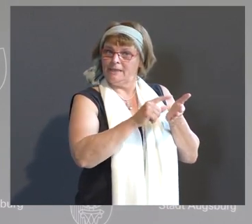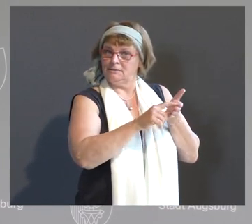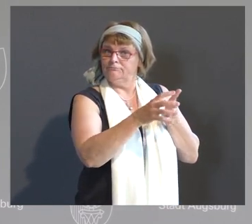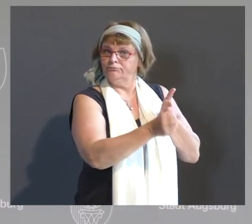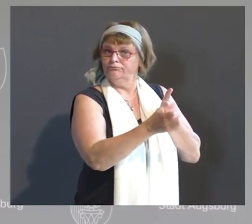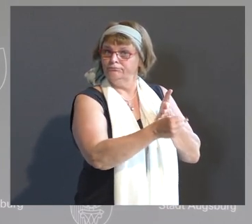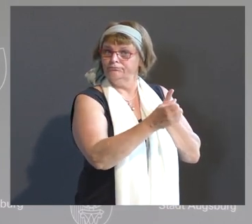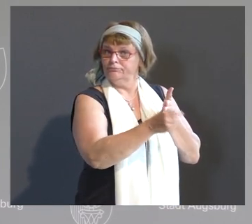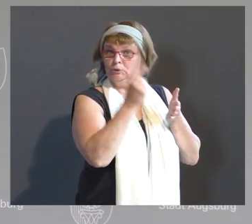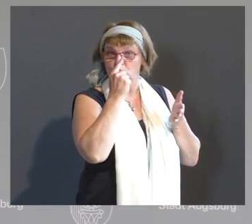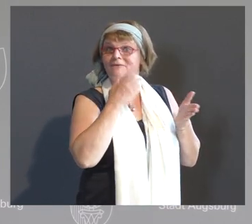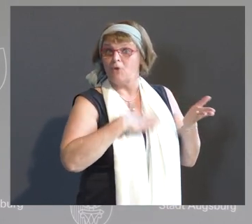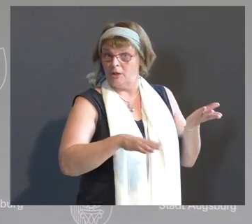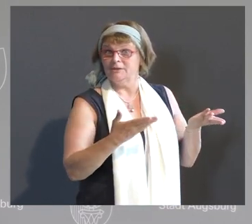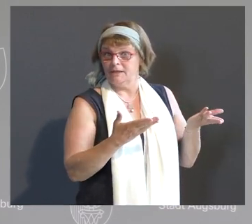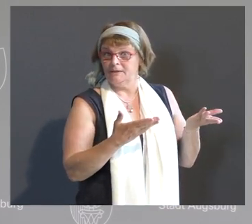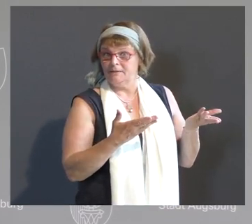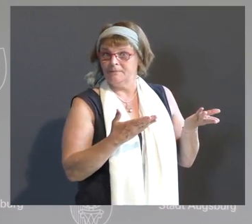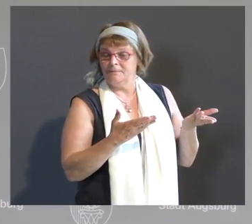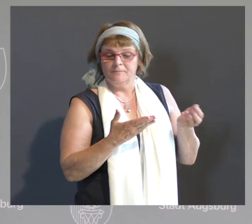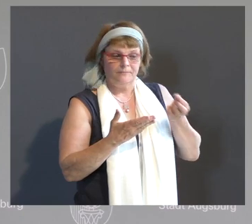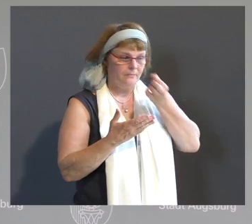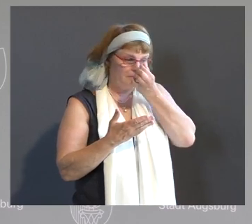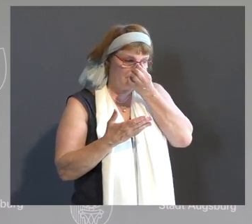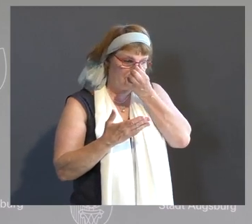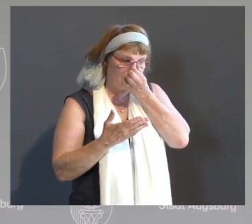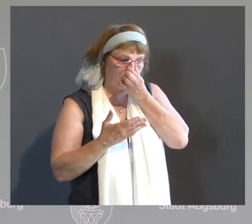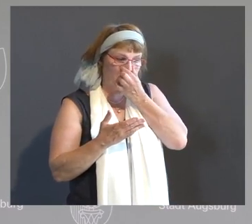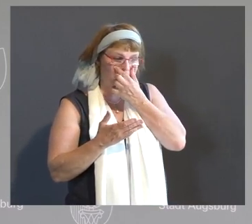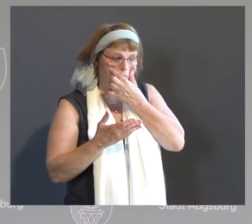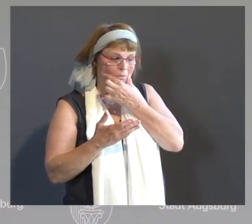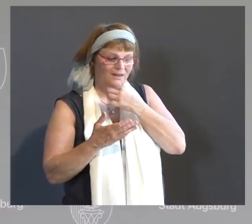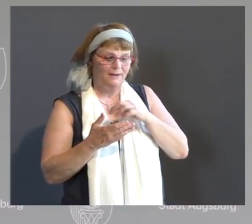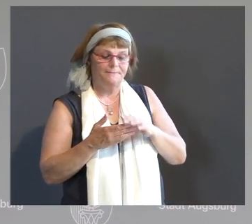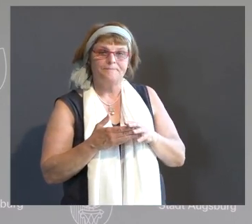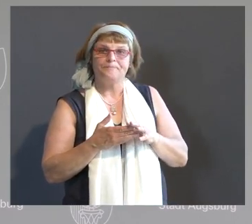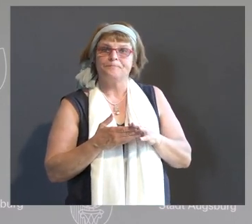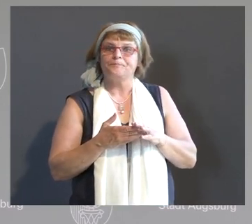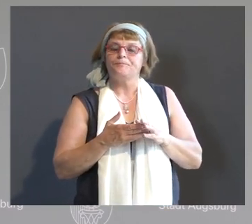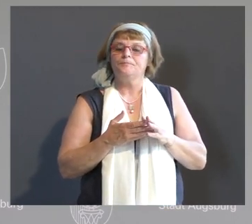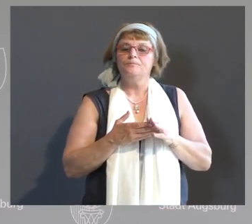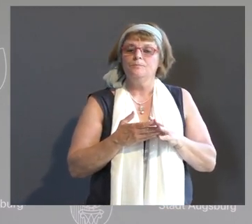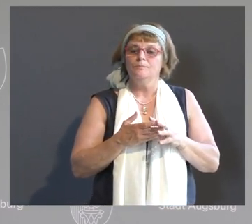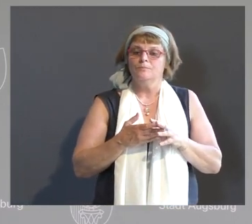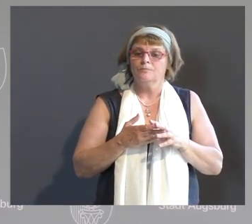Solidarisierungsbewegungen aus dem Bereich des Herkulesbrunnen und Einwendungsbereich zur Katharinengasse.